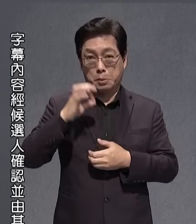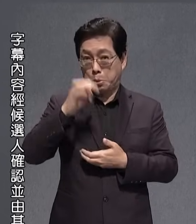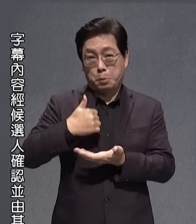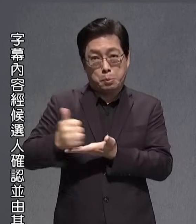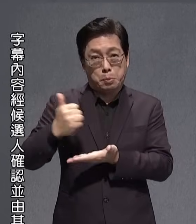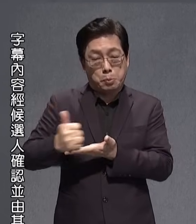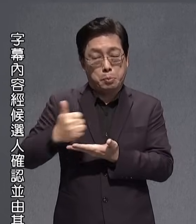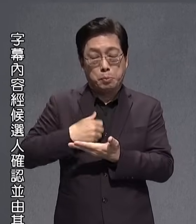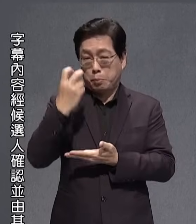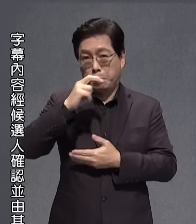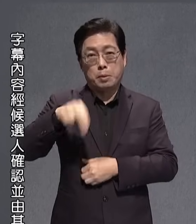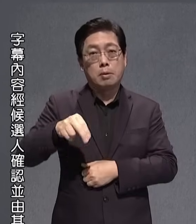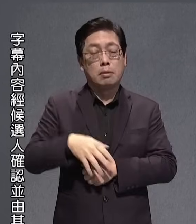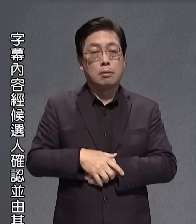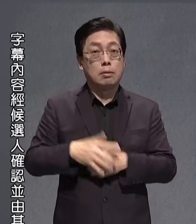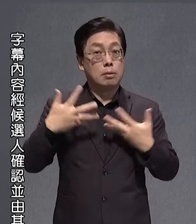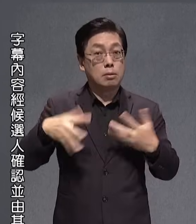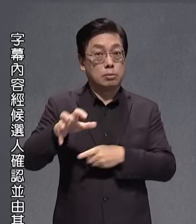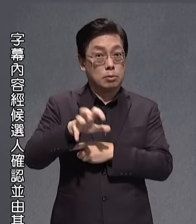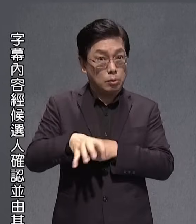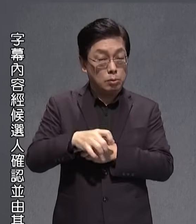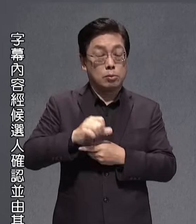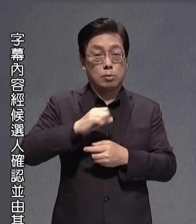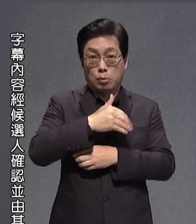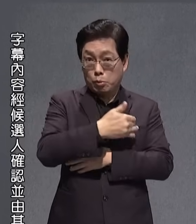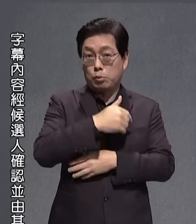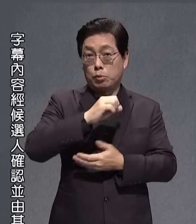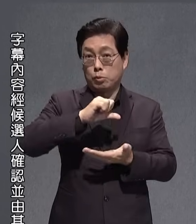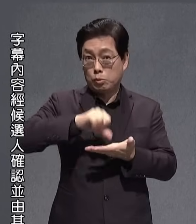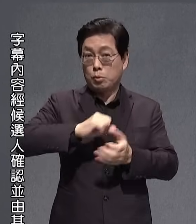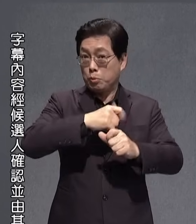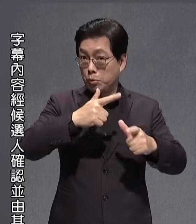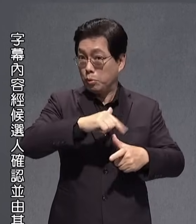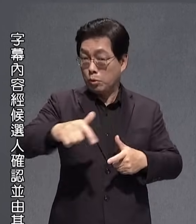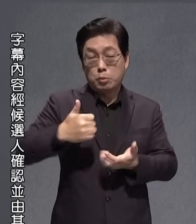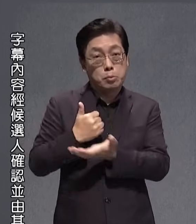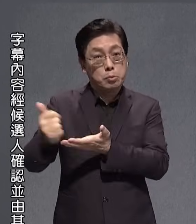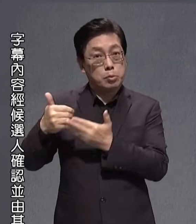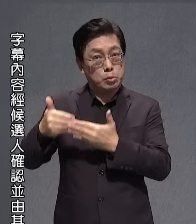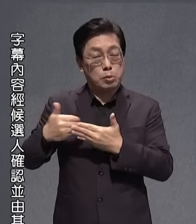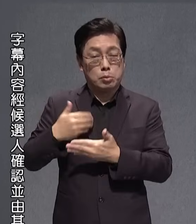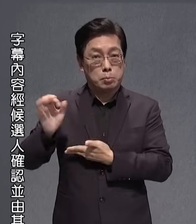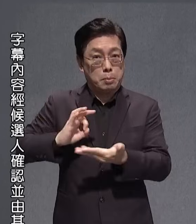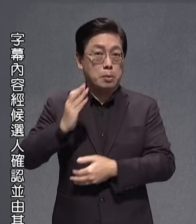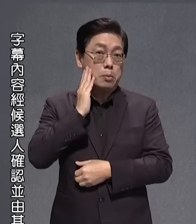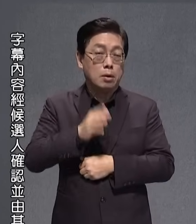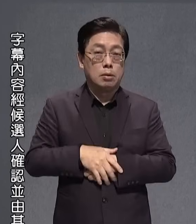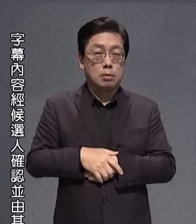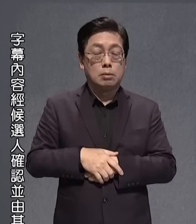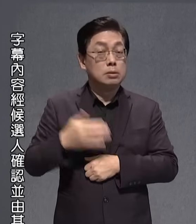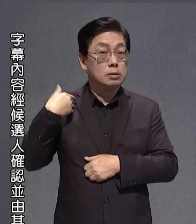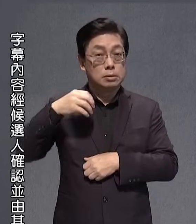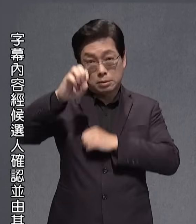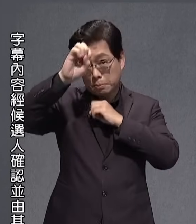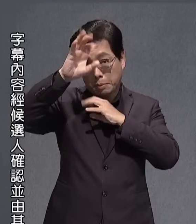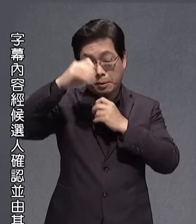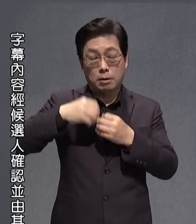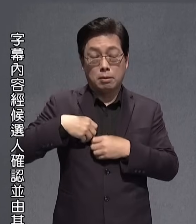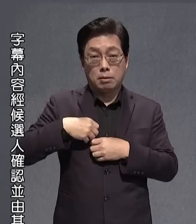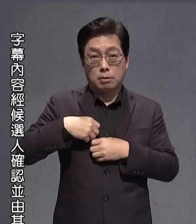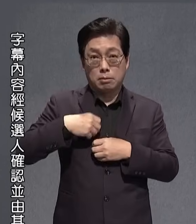利。台湾不少的农渔产品，哎，要卖大陆真顺利啊。过去往来雪